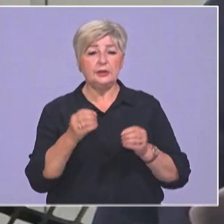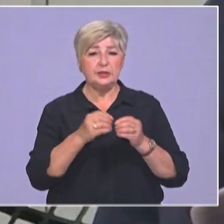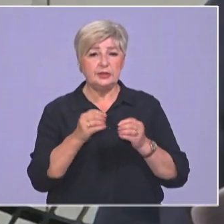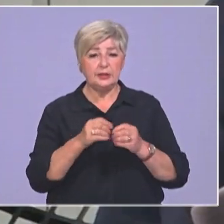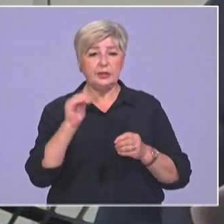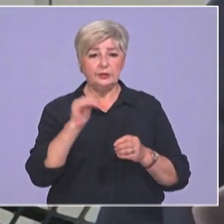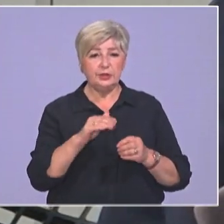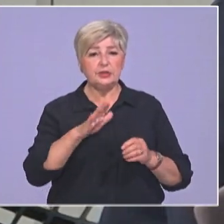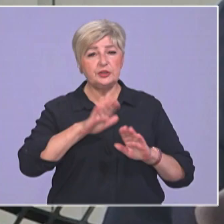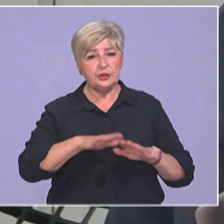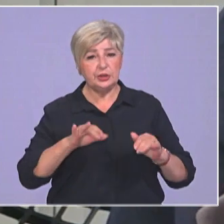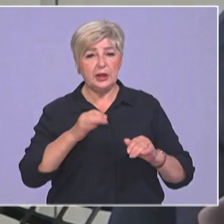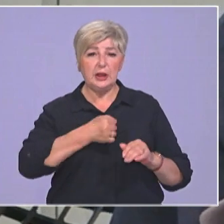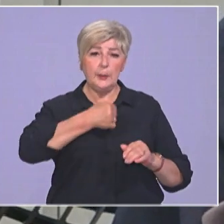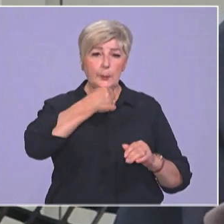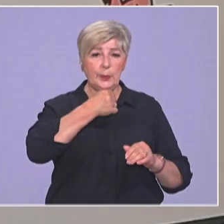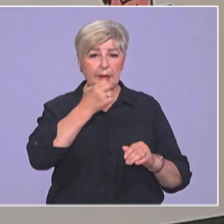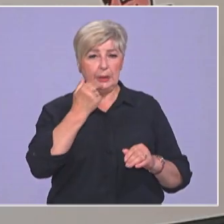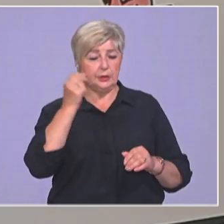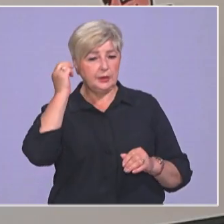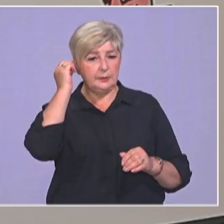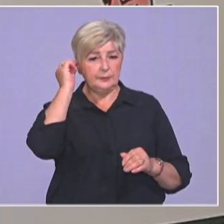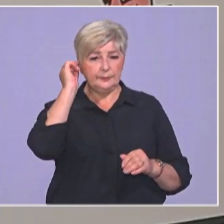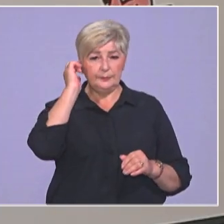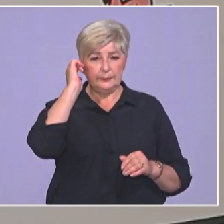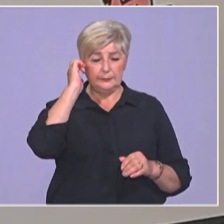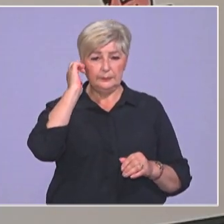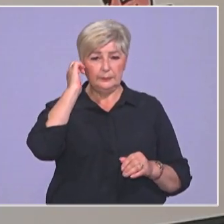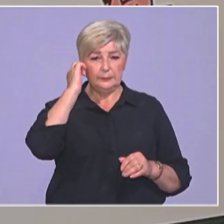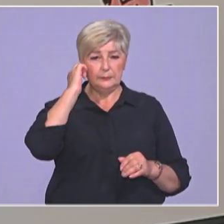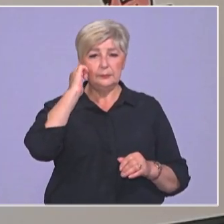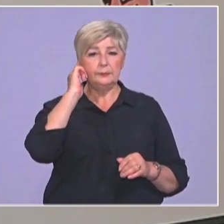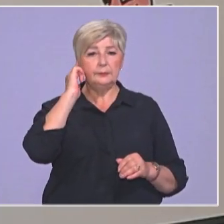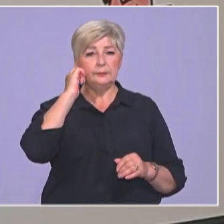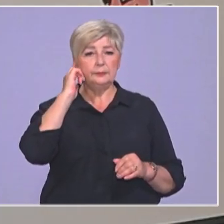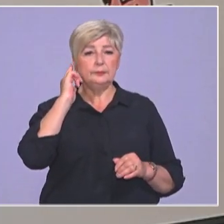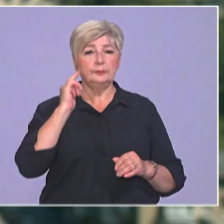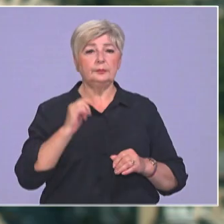та підлітків. Євген Павленко, спеціально для каналу «Д1», Реймс, Франція.